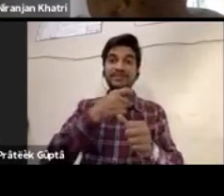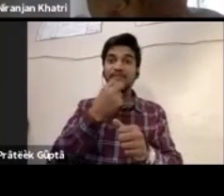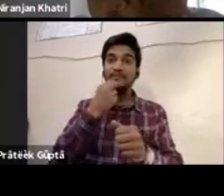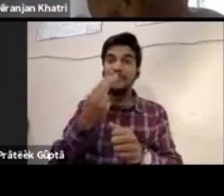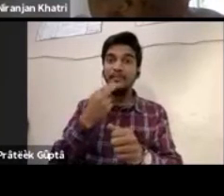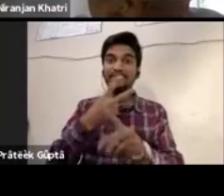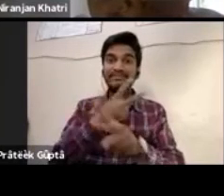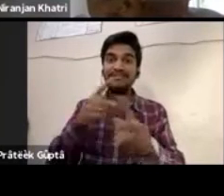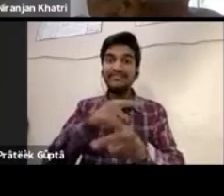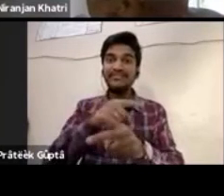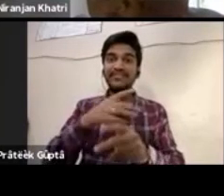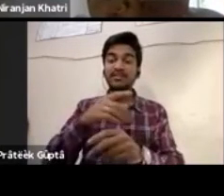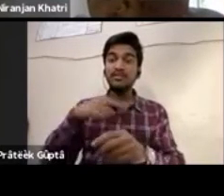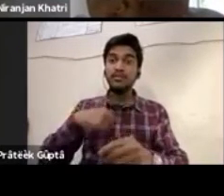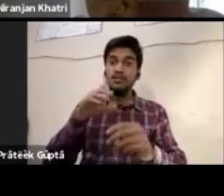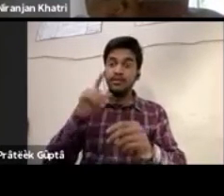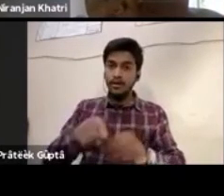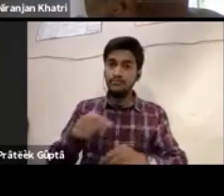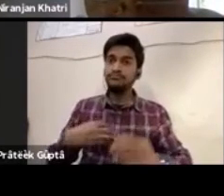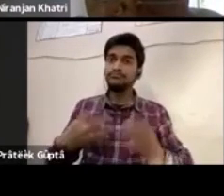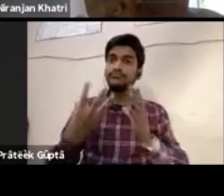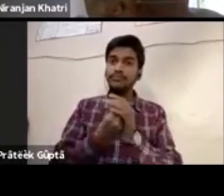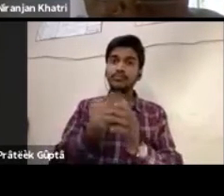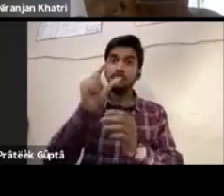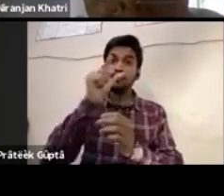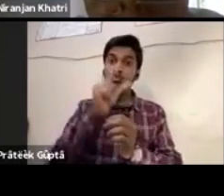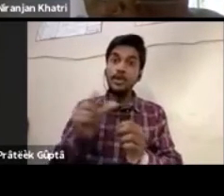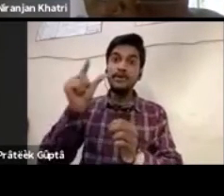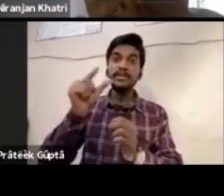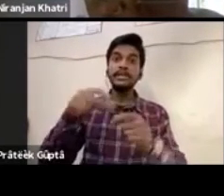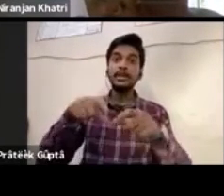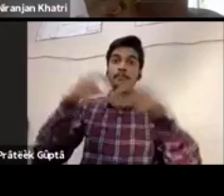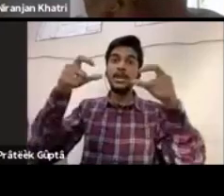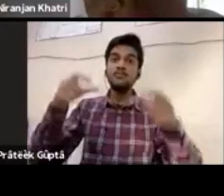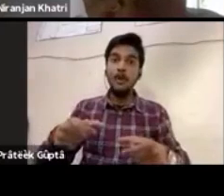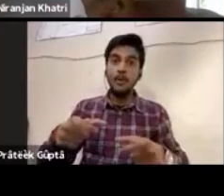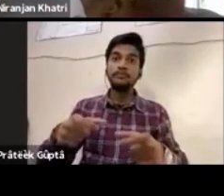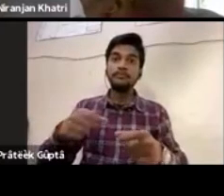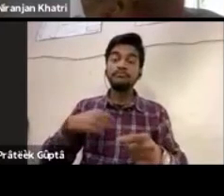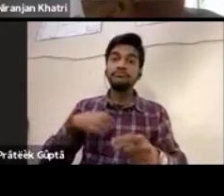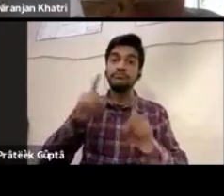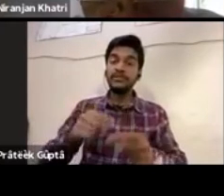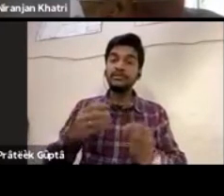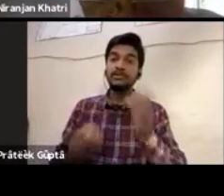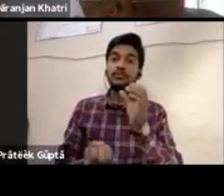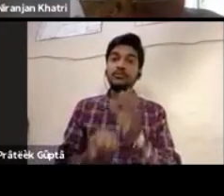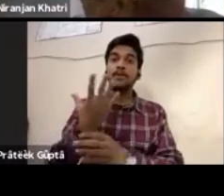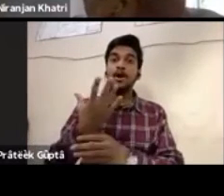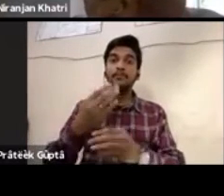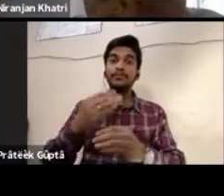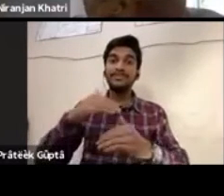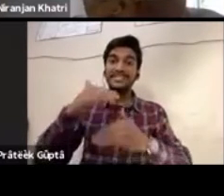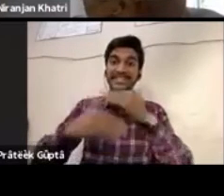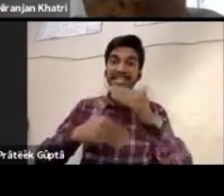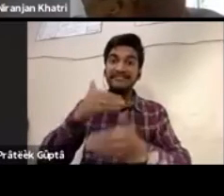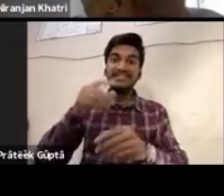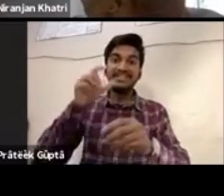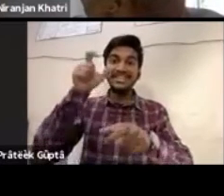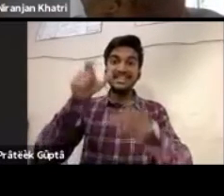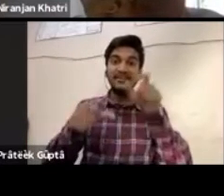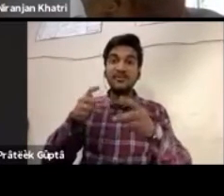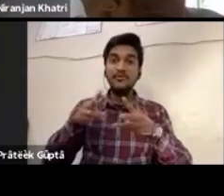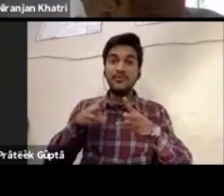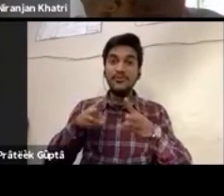that should become a part of our universal statements, etiquettes. The way a people in the West will look at